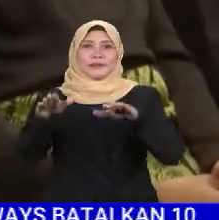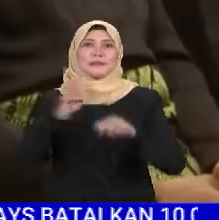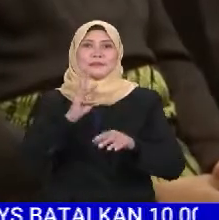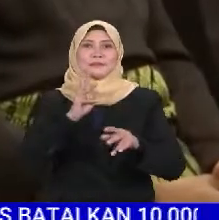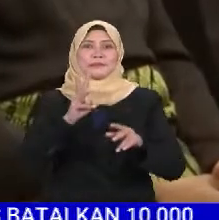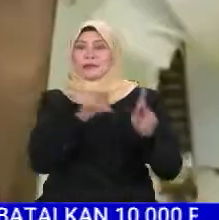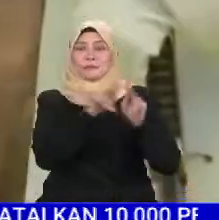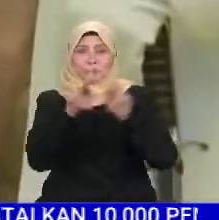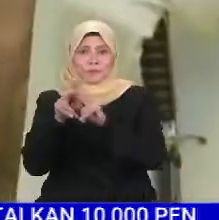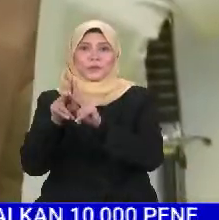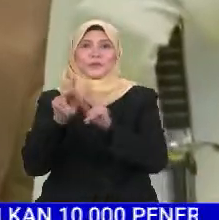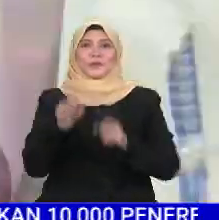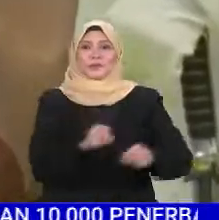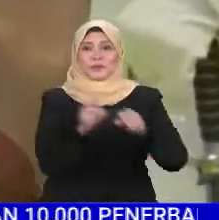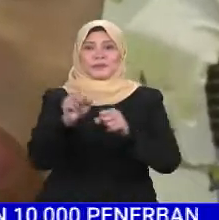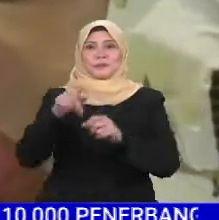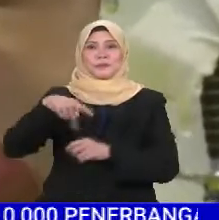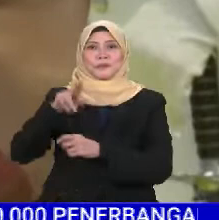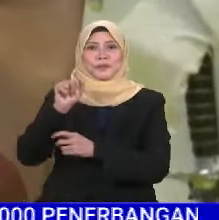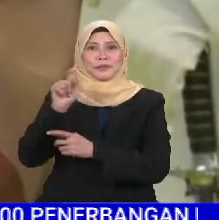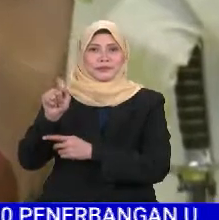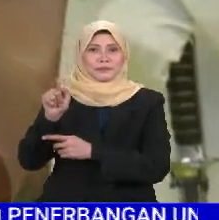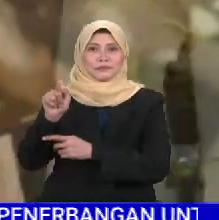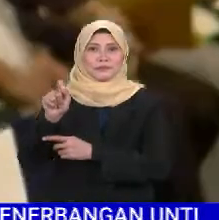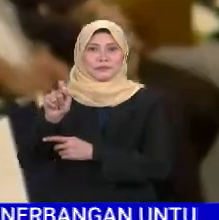Putat pada 20 Oktober 2021